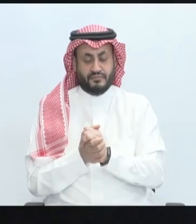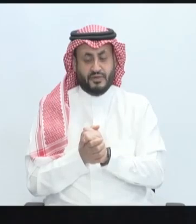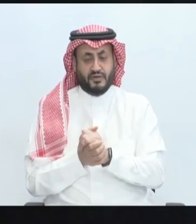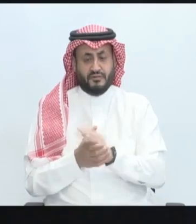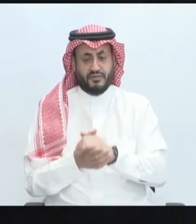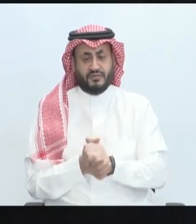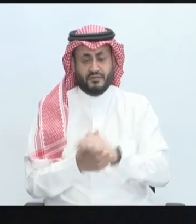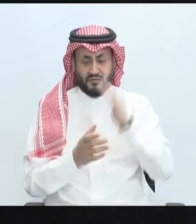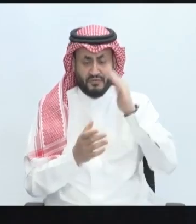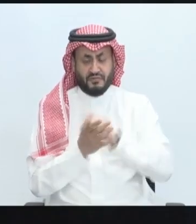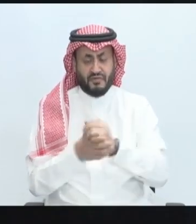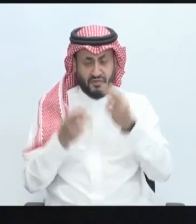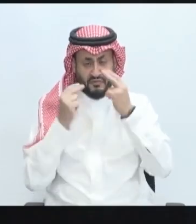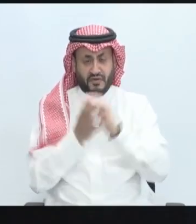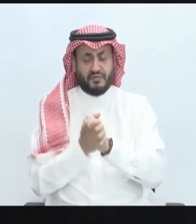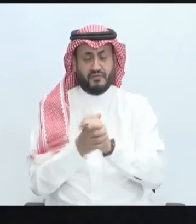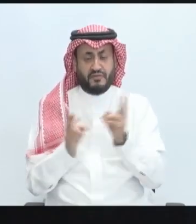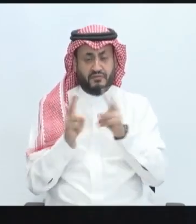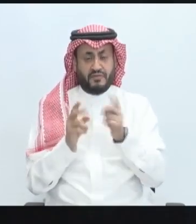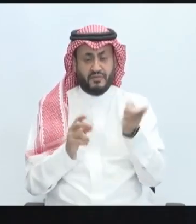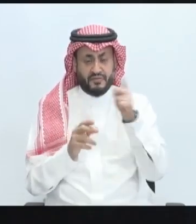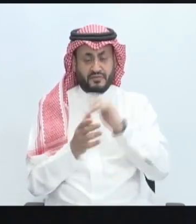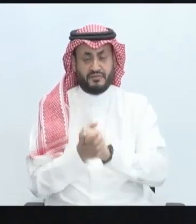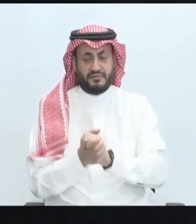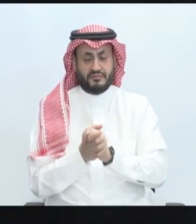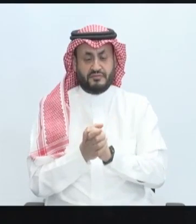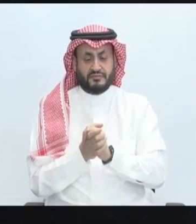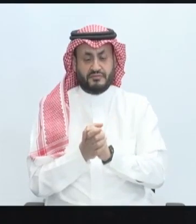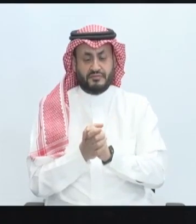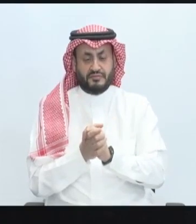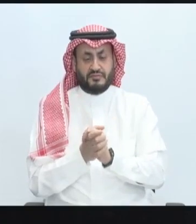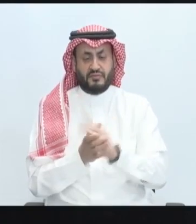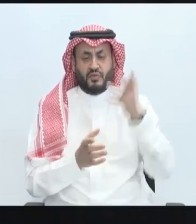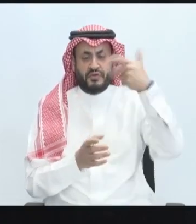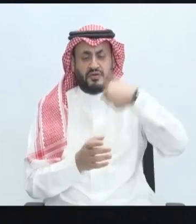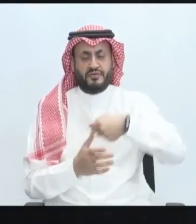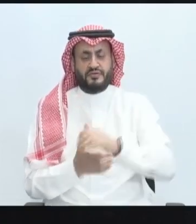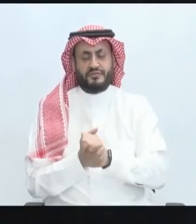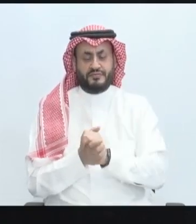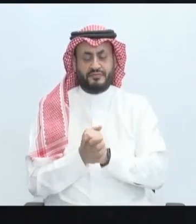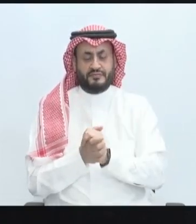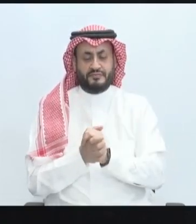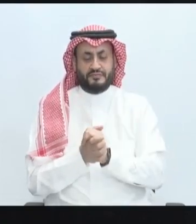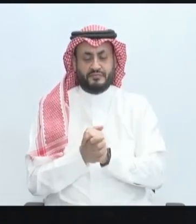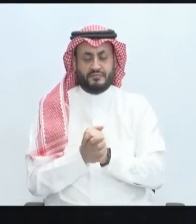تعاونكم حرصكم والتقيم باذن الله في درس قادم هذا والله اعلم وصلى الله وسلم على نبينا محمد